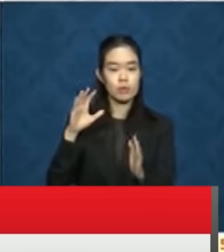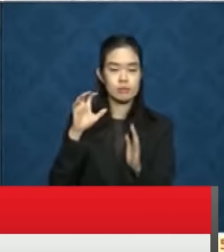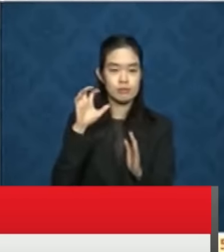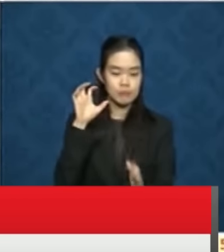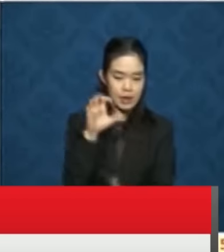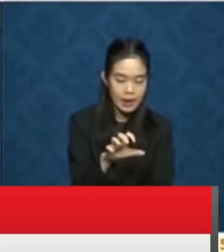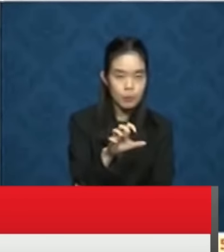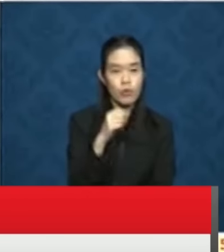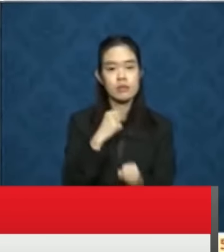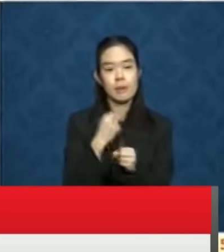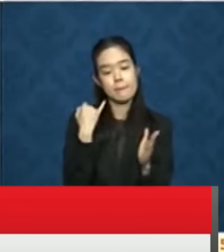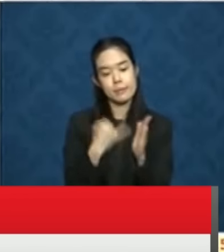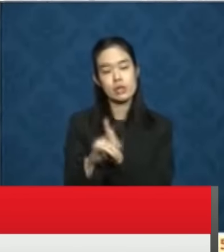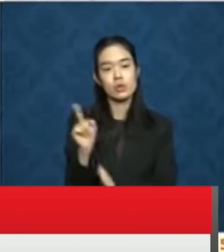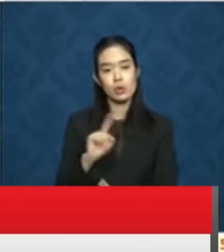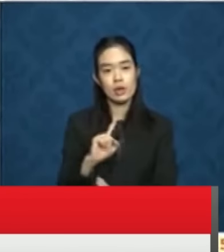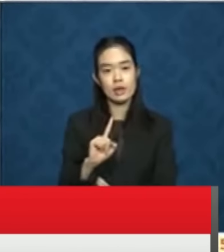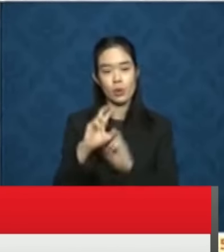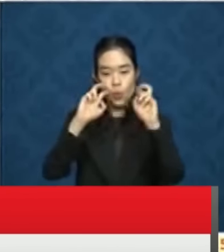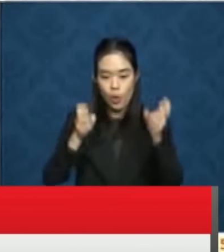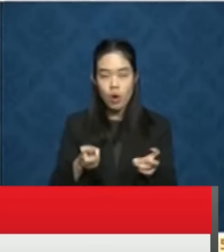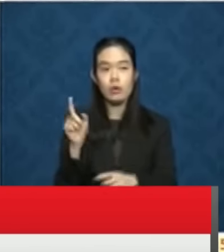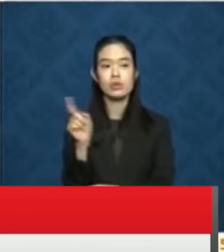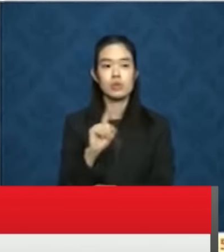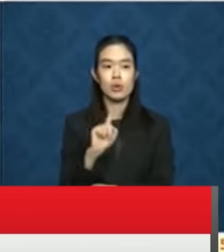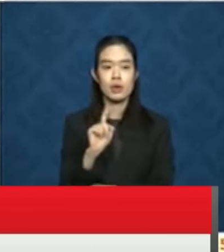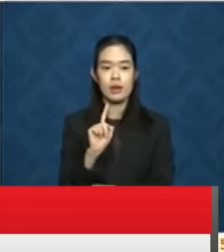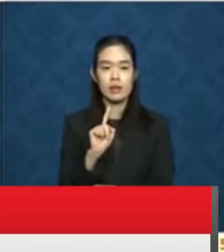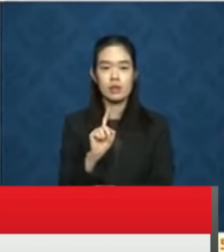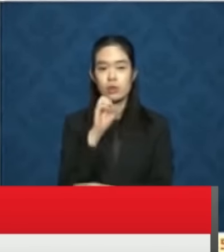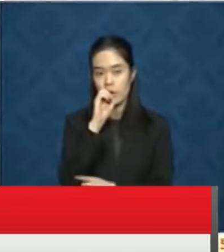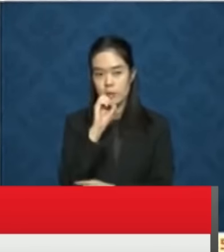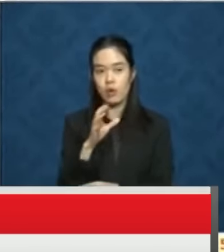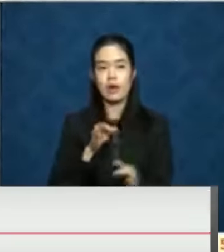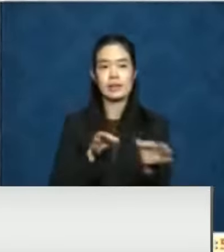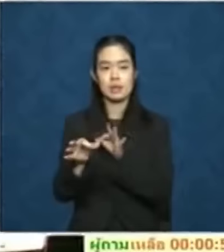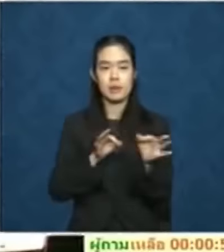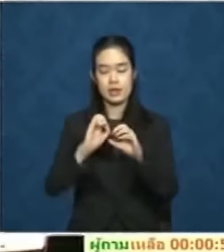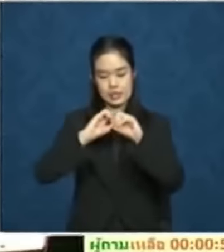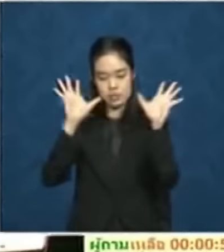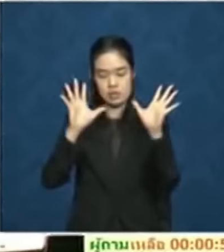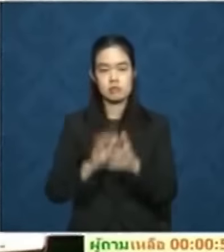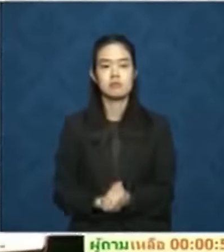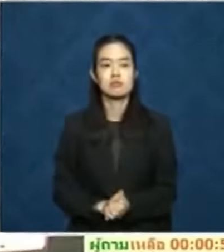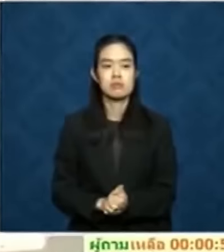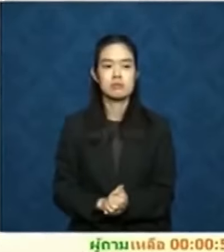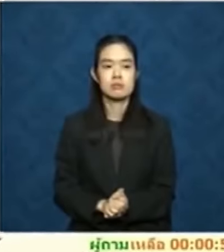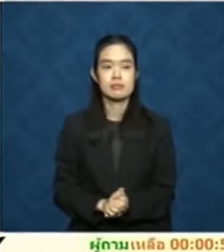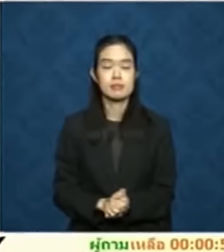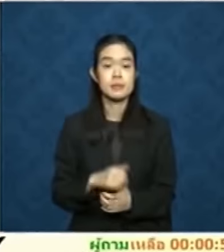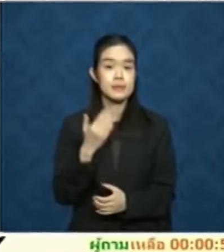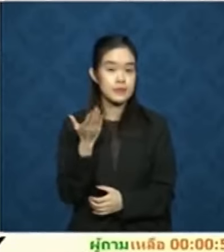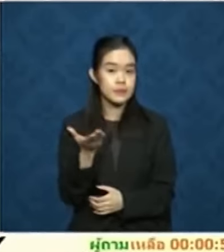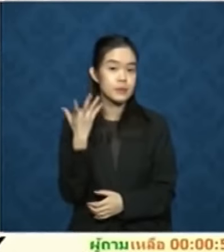ผิดข้อไหนอะไรอย่างไรซึ่งไม่ตรงกับริ้วลอยบนใบหน้าของท่านผู้ประท้วงเลยนะครับเอ่อท่านประเสริฐพงษ์ครับเรื่อง